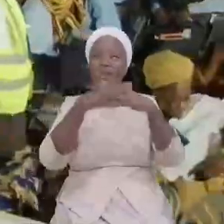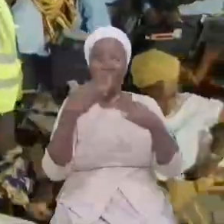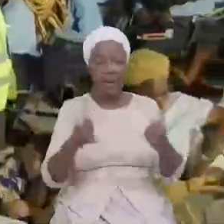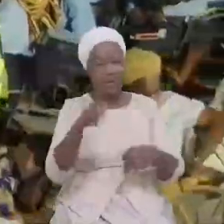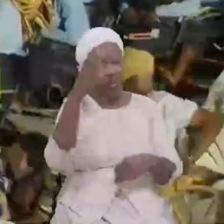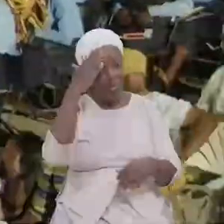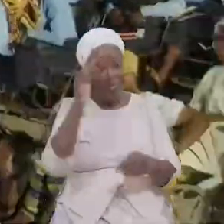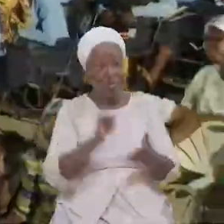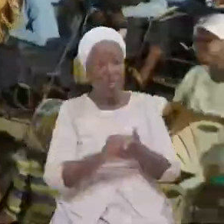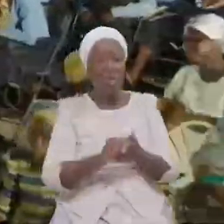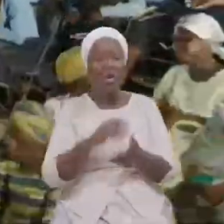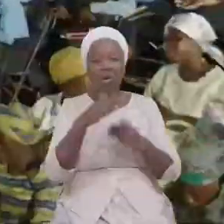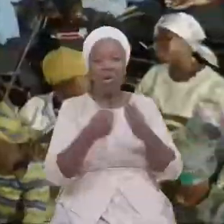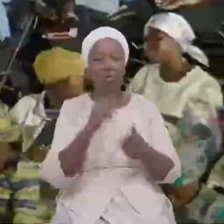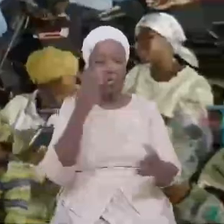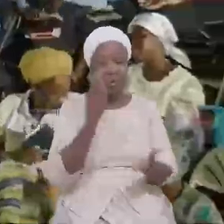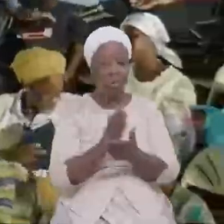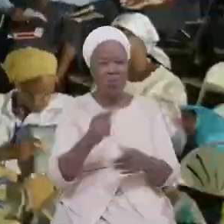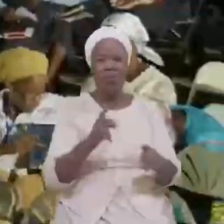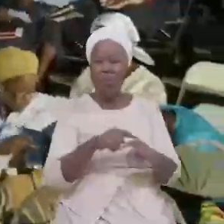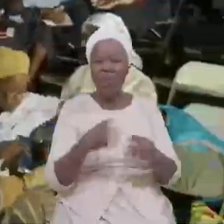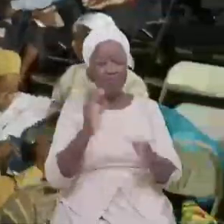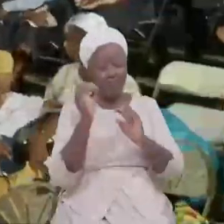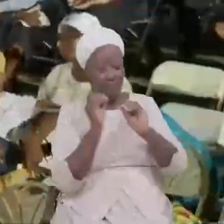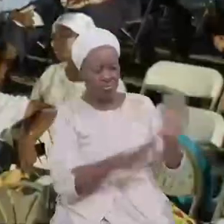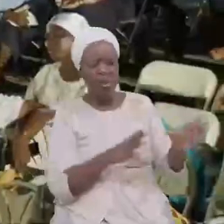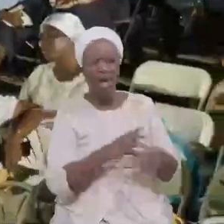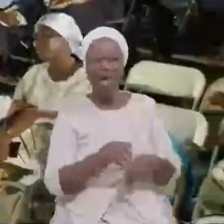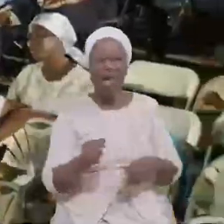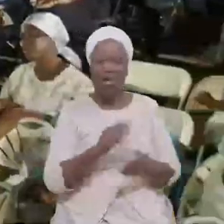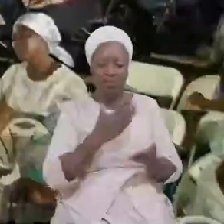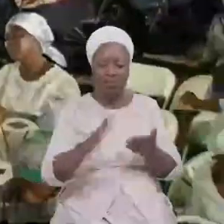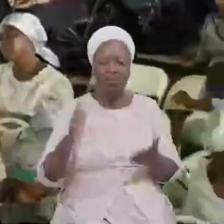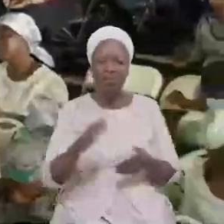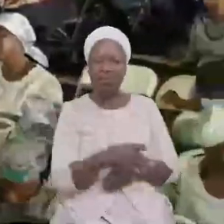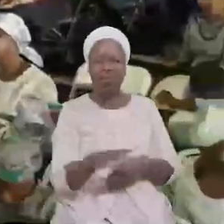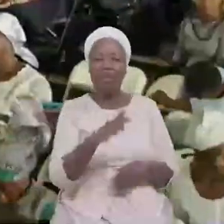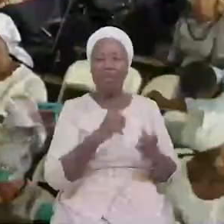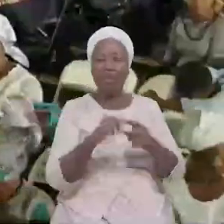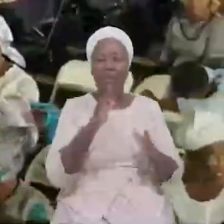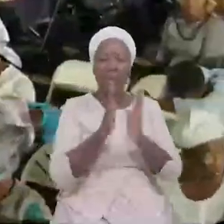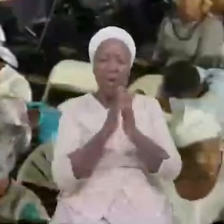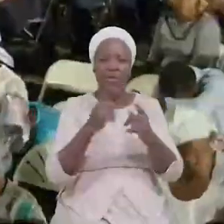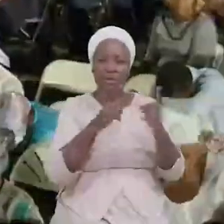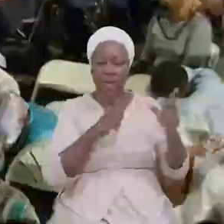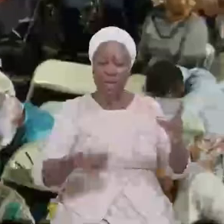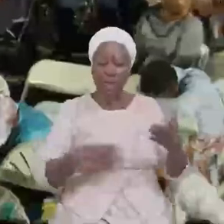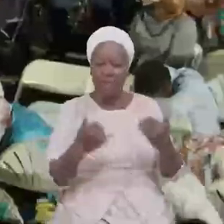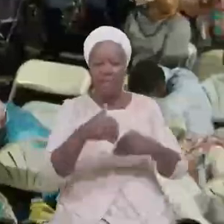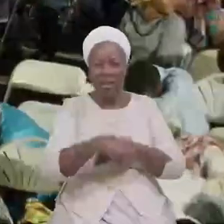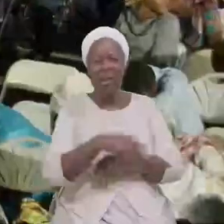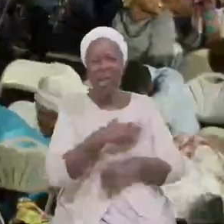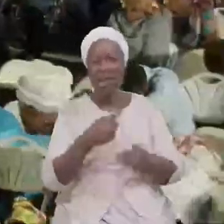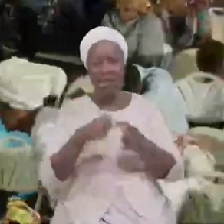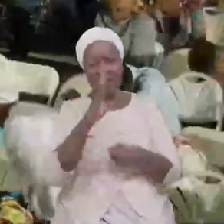les abandonner. Tu dois les rejeter. Tu dois les abandonner. Et tu dois invoquer le nom du Seigneur et tu